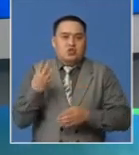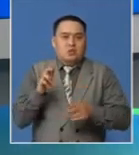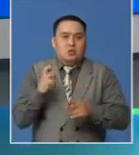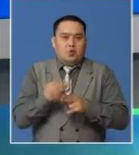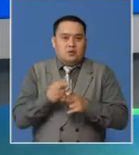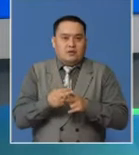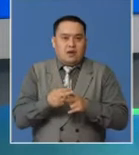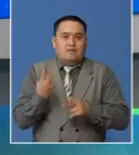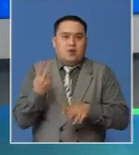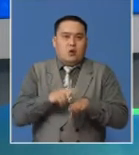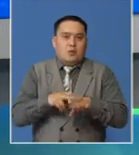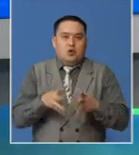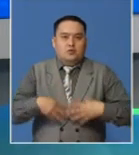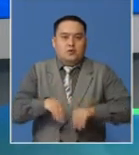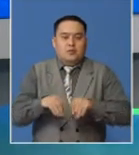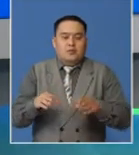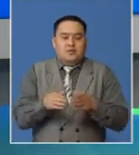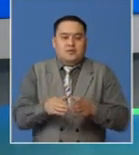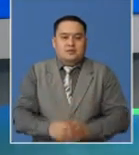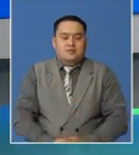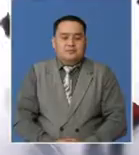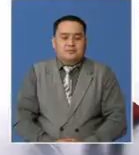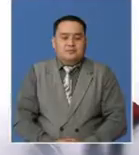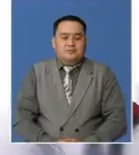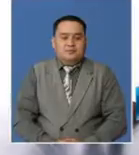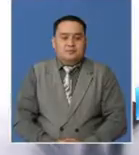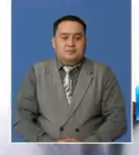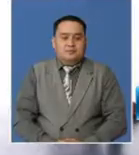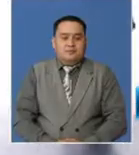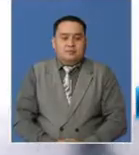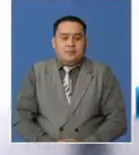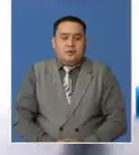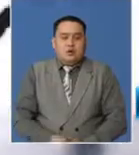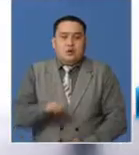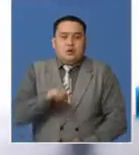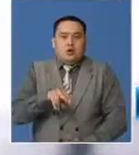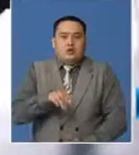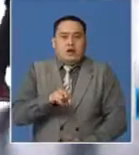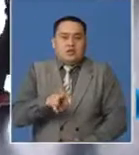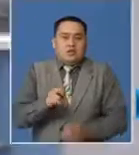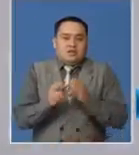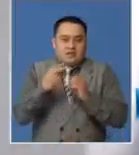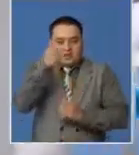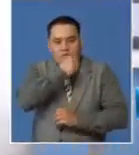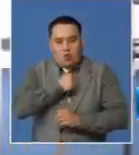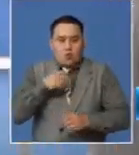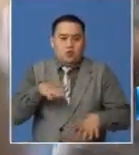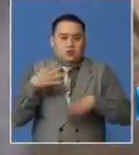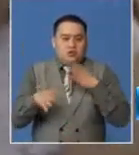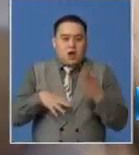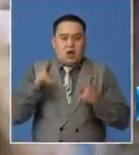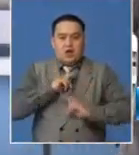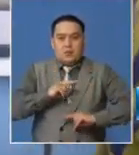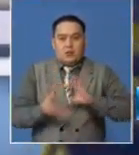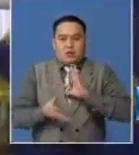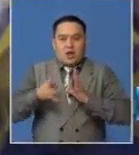награды. А это второе место в общекомандном зачете. Улжанай Мамутова в боксе с 2012 года. Все это время она усердно работает на